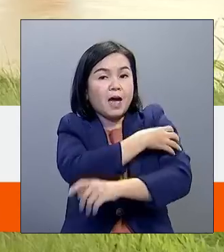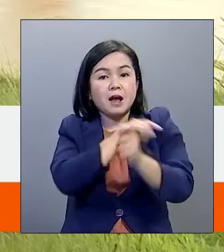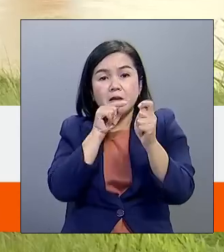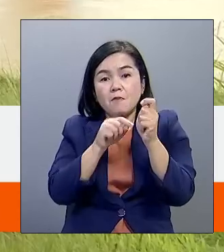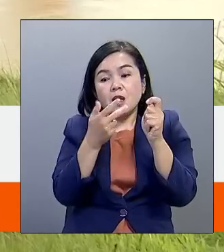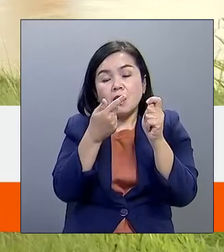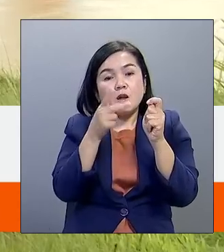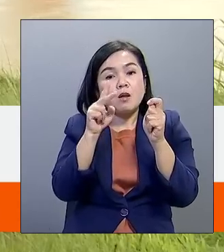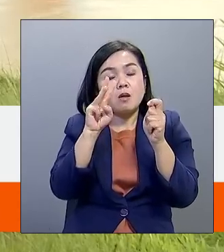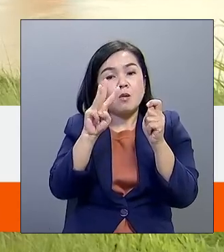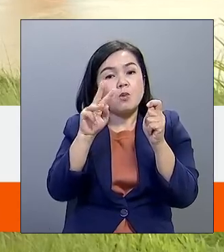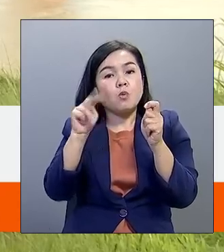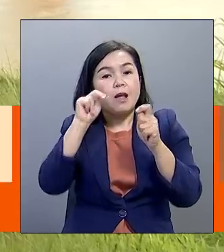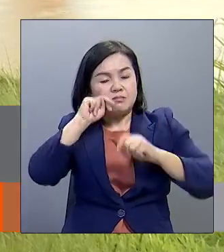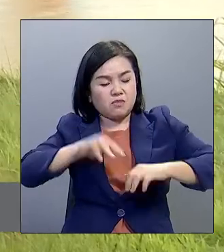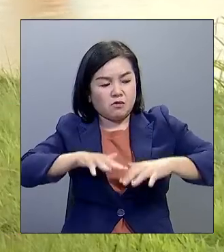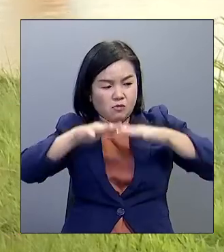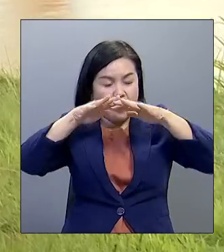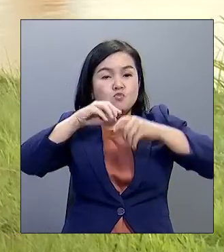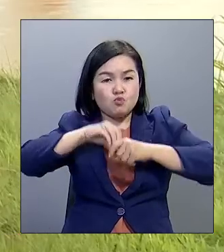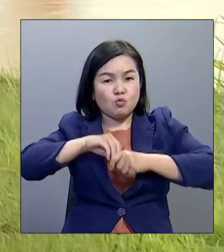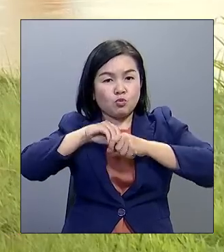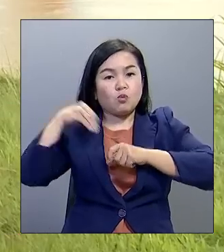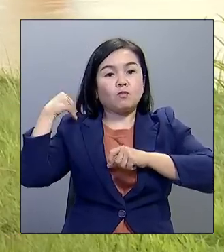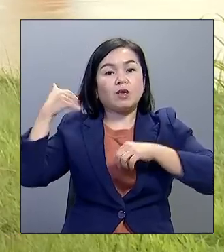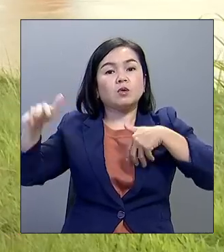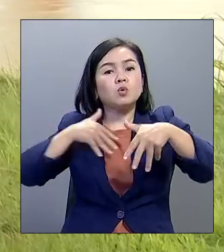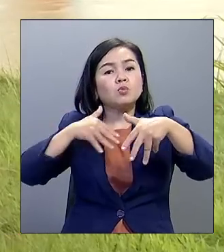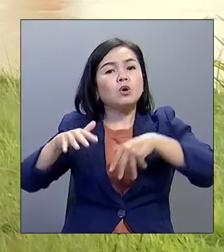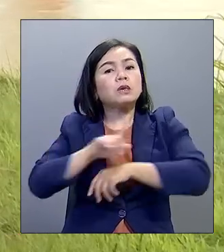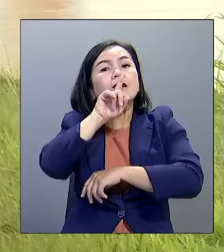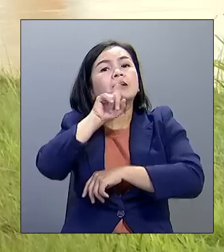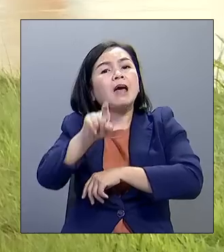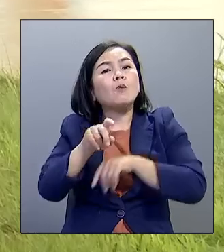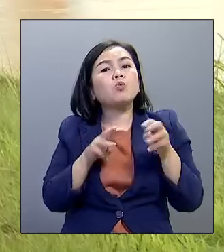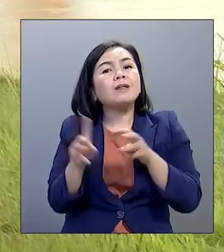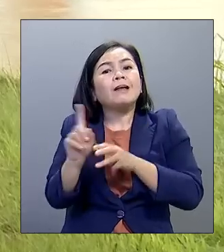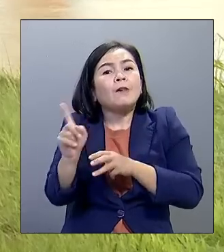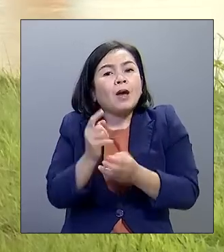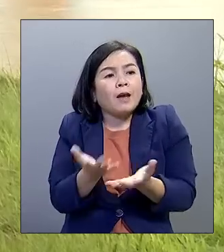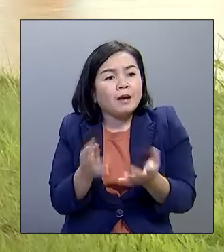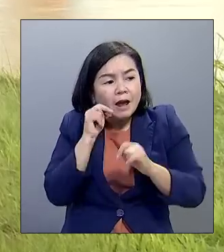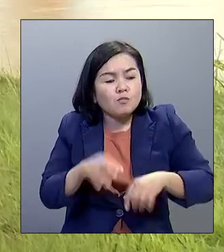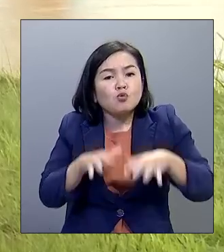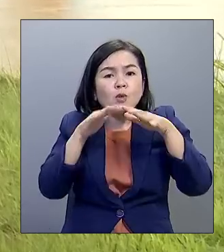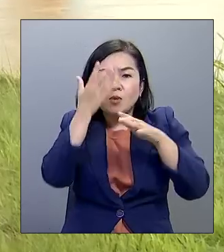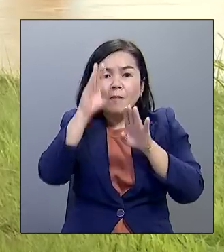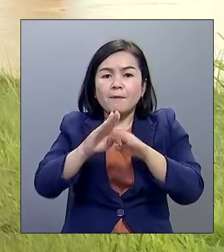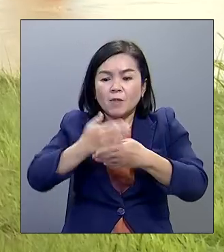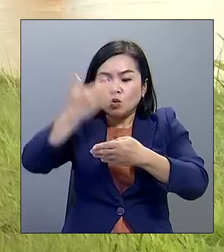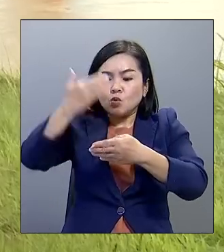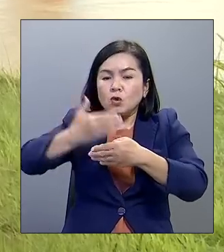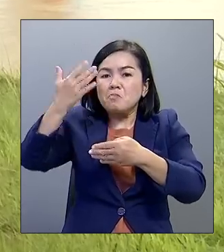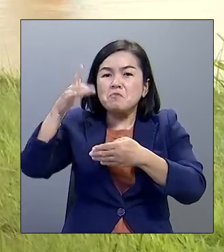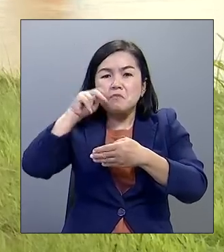ว่ายังมีปริมาณน้ำที่ค่อนข้างสูงอยู่ค่ะซึ่งชาวบ้านเองก็ยังมีการตั้งคำถามถึงการบริหารจัดการน้ำโดยเฉพาะการเปิดประตูระบายน้ำในพื้น